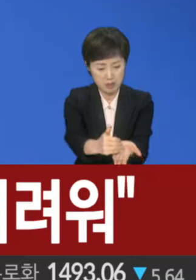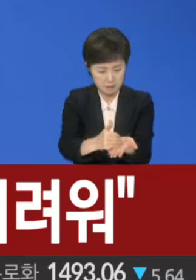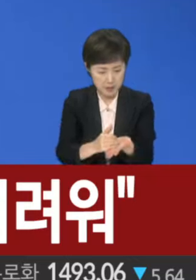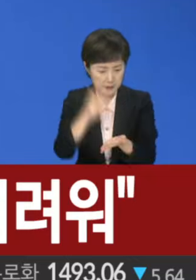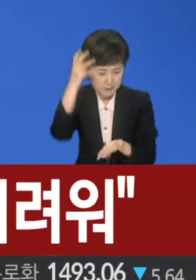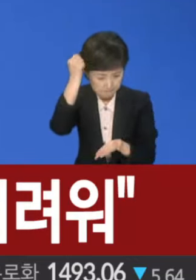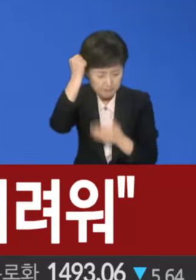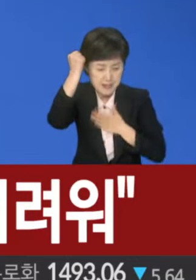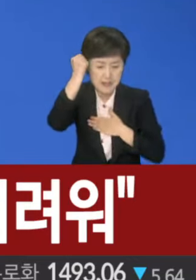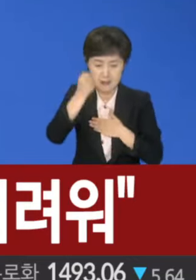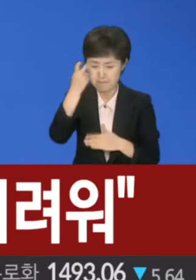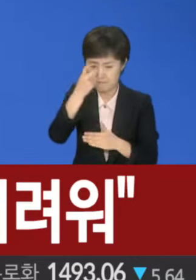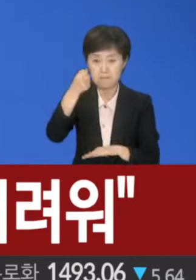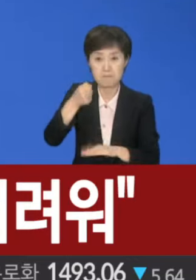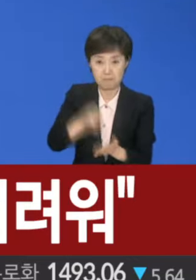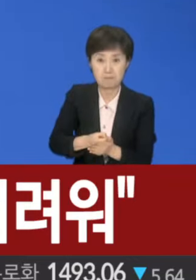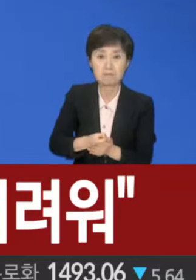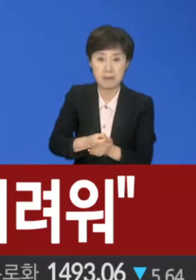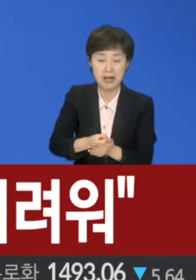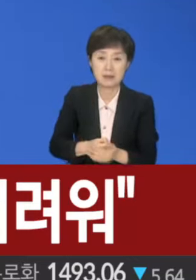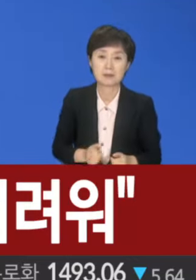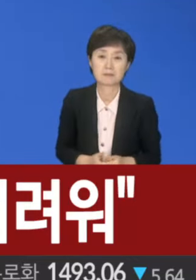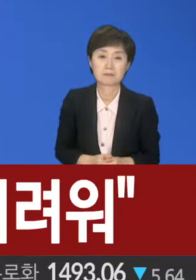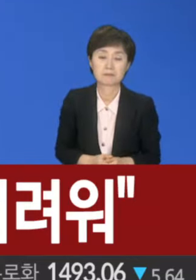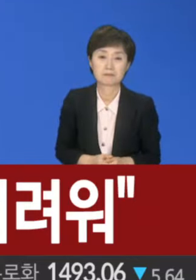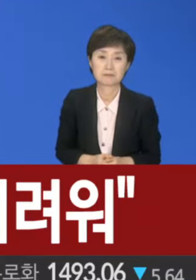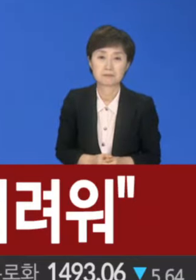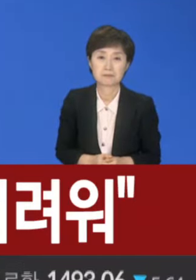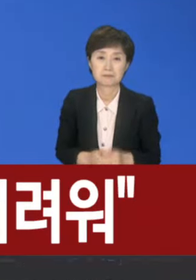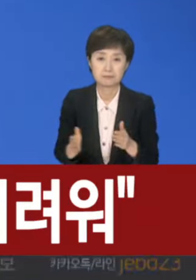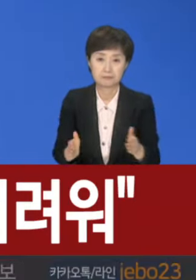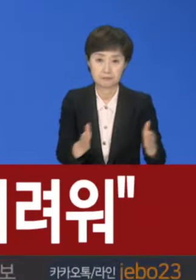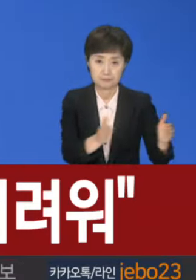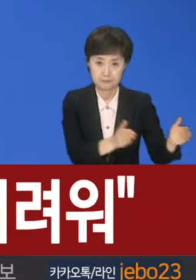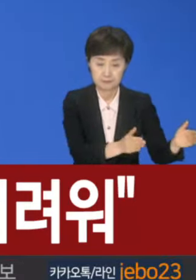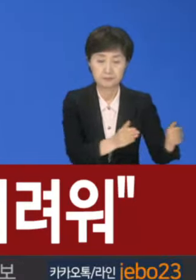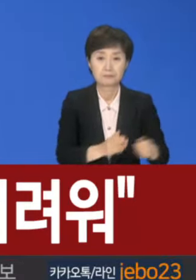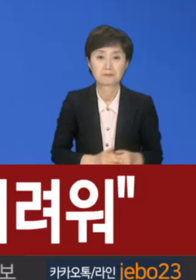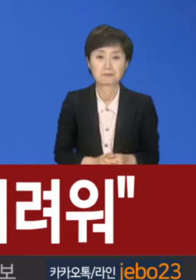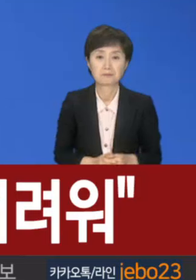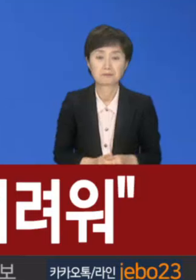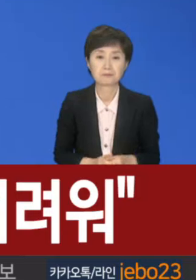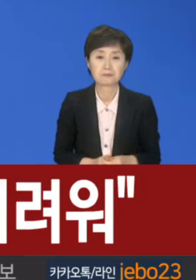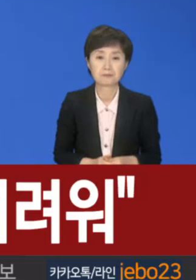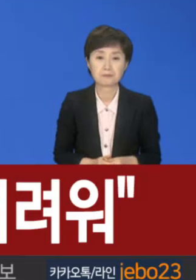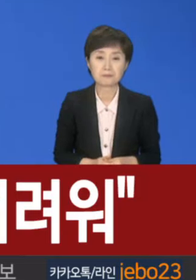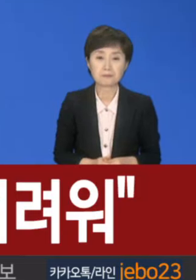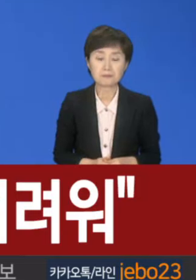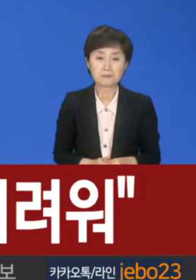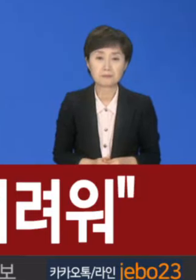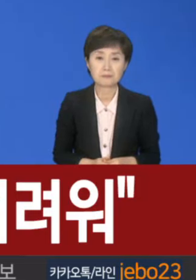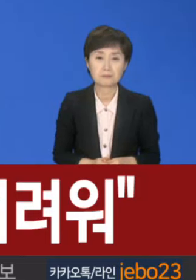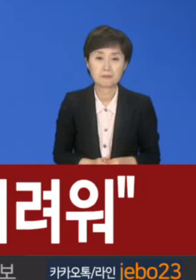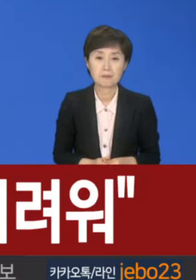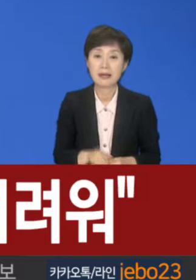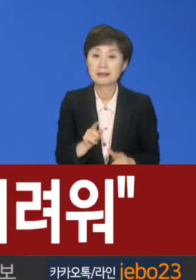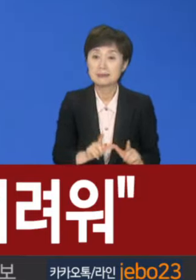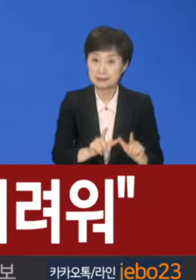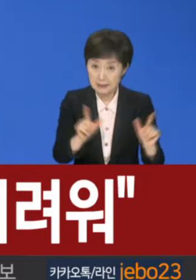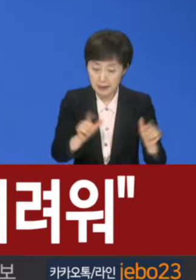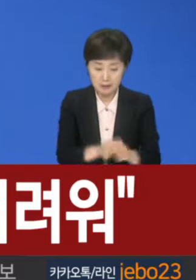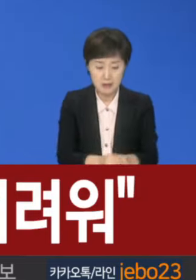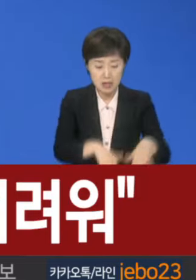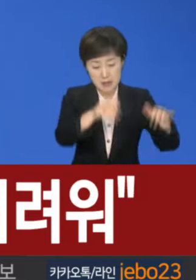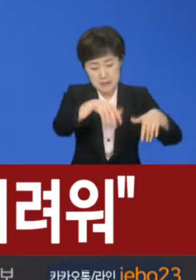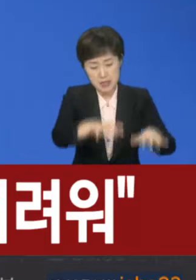참고하여 결론을 내리게 되었습니다. 다음은 확인된 사실관계를 말씀드리겠습니다. 당시 예천지역